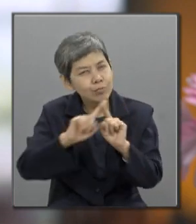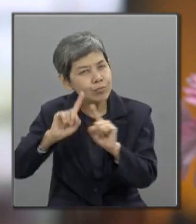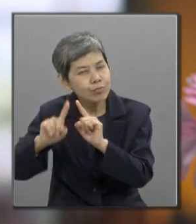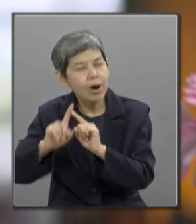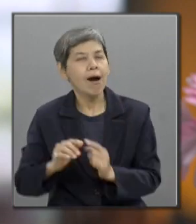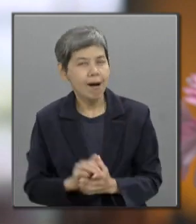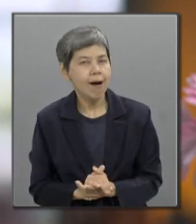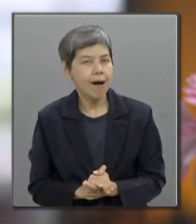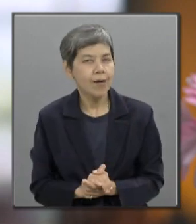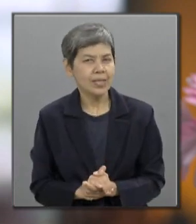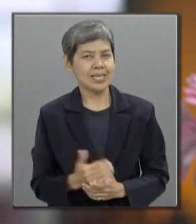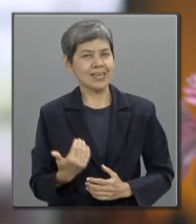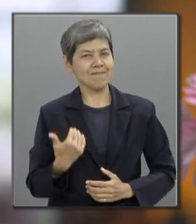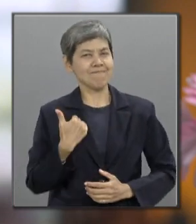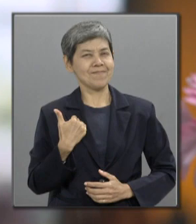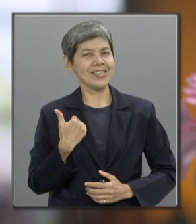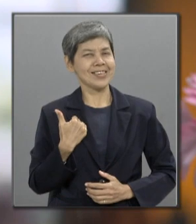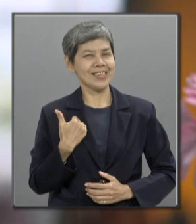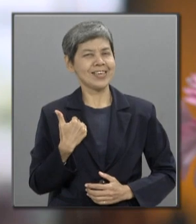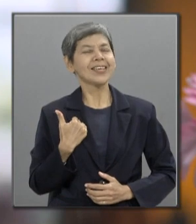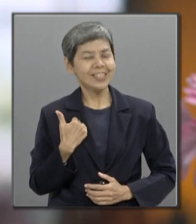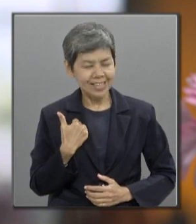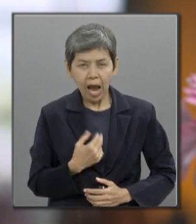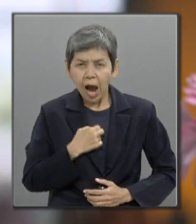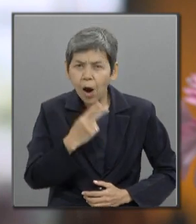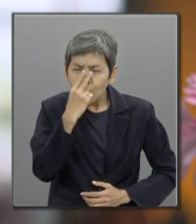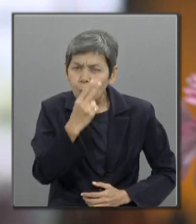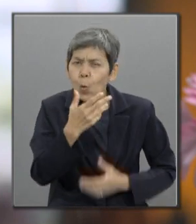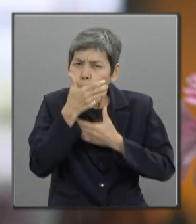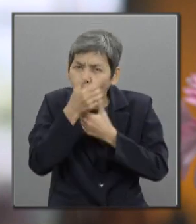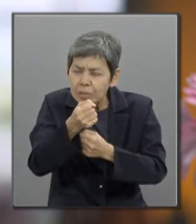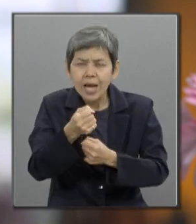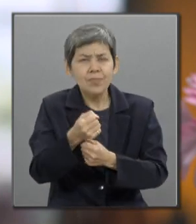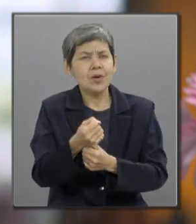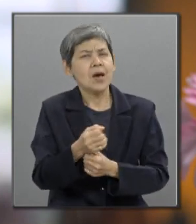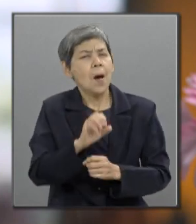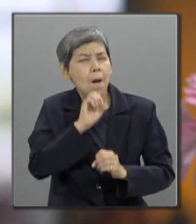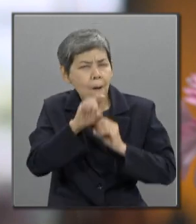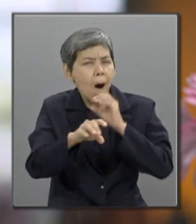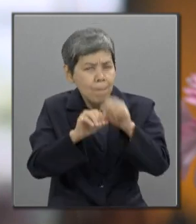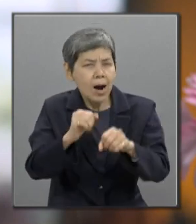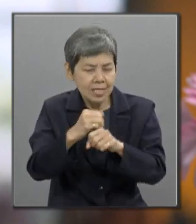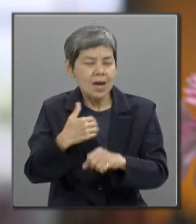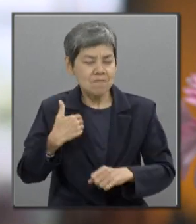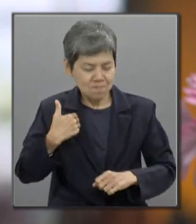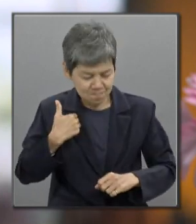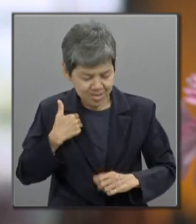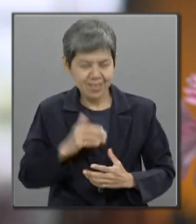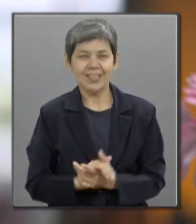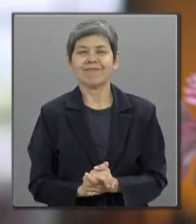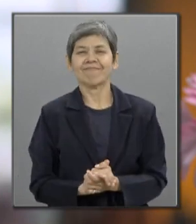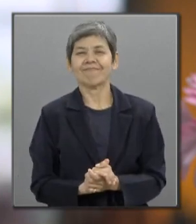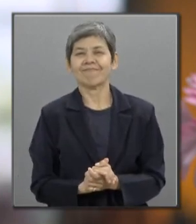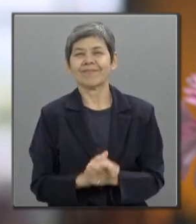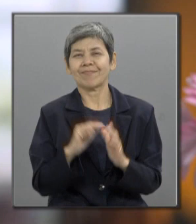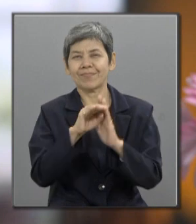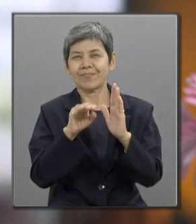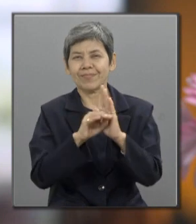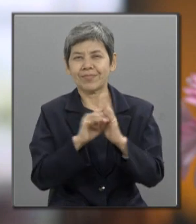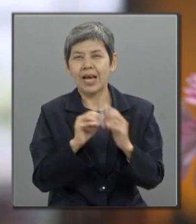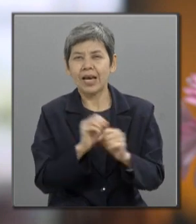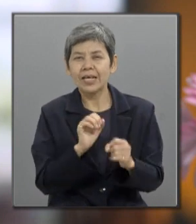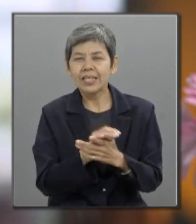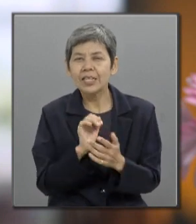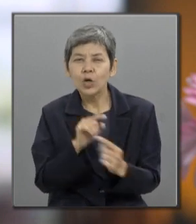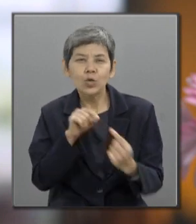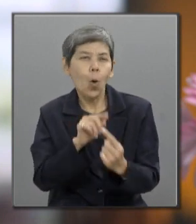ากยิ่งขึ้นและก็หนึ่งในรายการค่ะที่มีคุณผู้ชมให้ความสนใจและก็ส่งความคิดเห็นกันเข้ามามากเลยนะคะนั่นก็คือรายการอ่านปาก